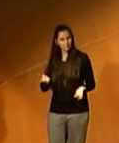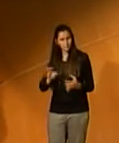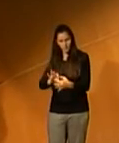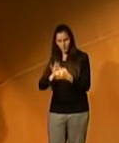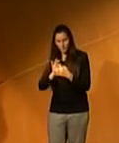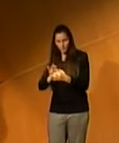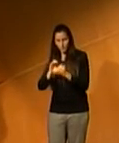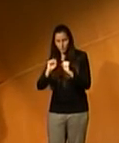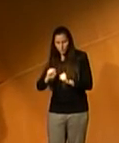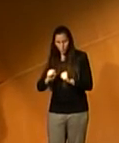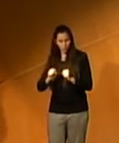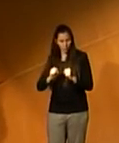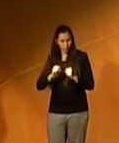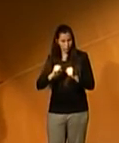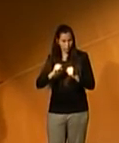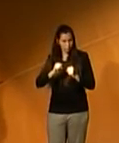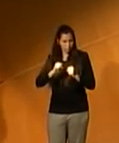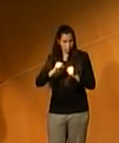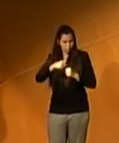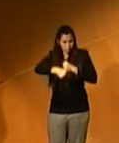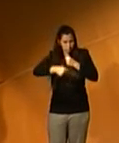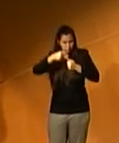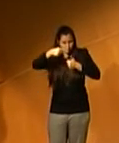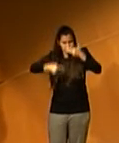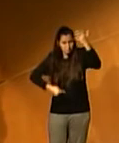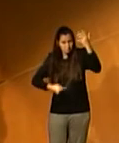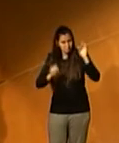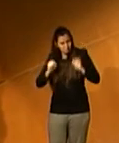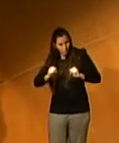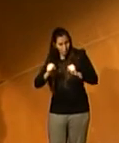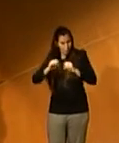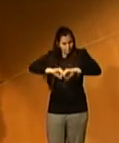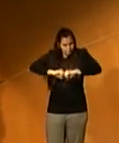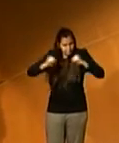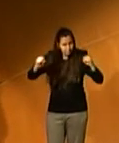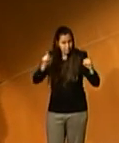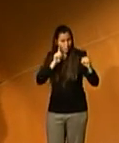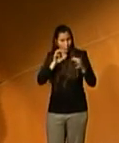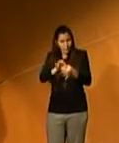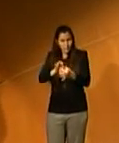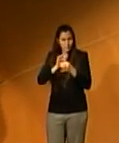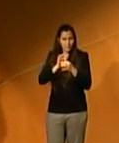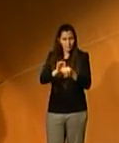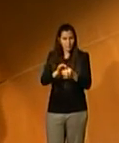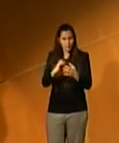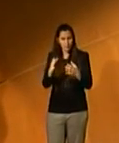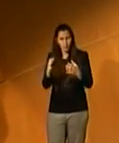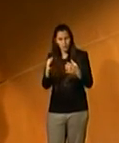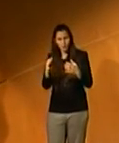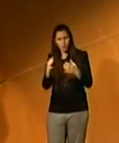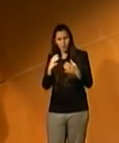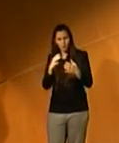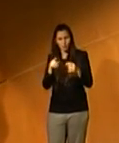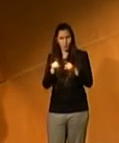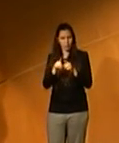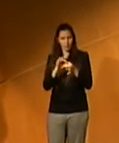peut le décliner de différentes façons. Est-ce que vous pourriez préciser un peu? Parce que vous faites le lien dans différentes directions,